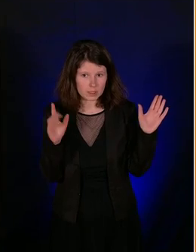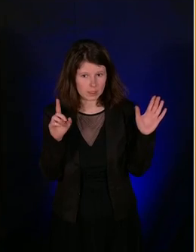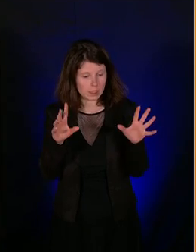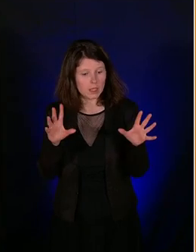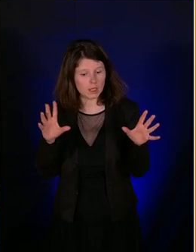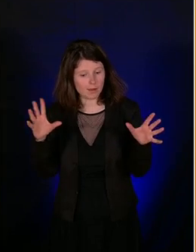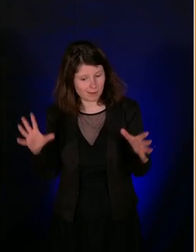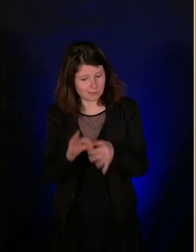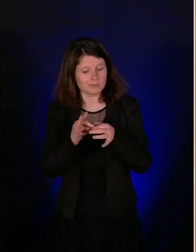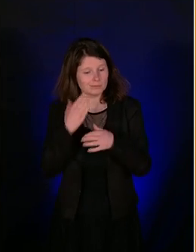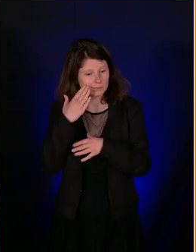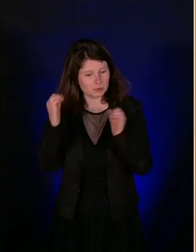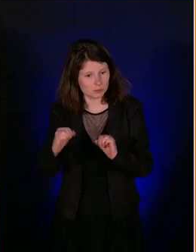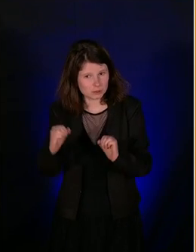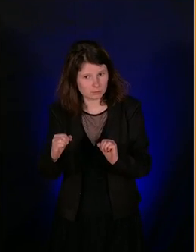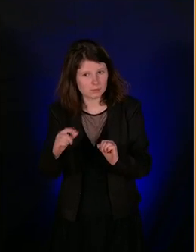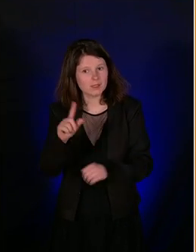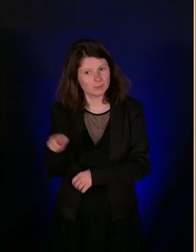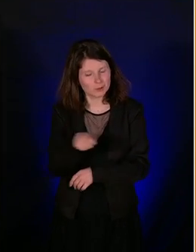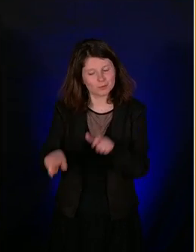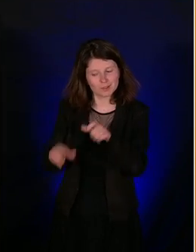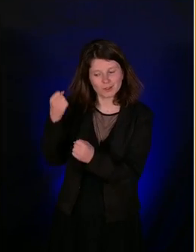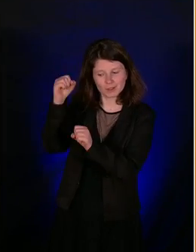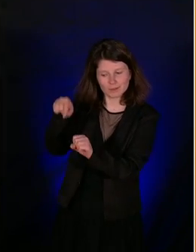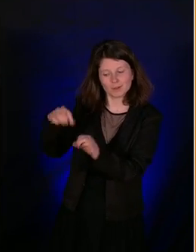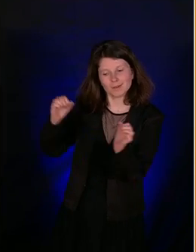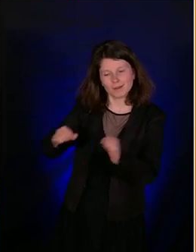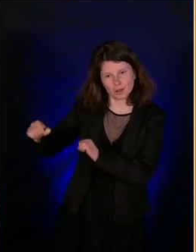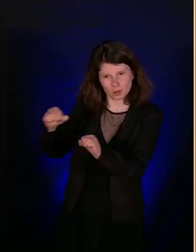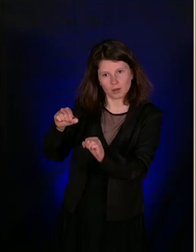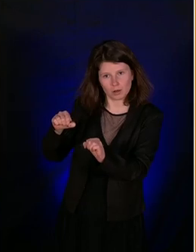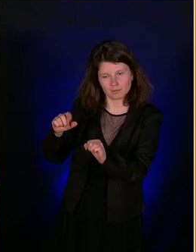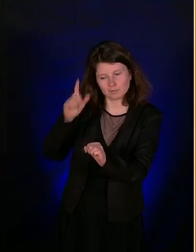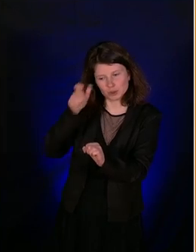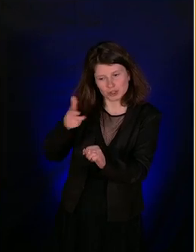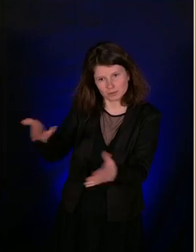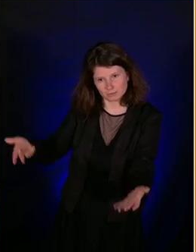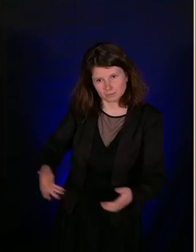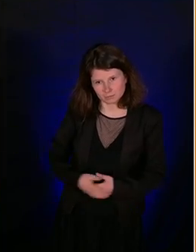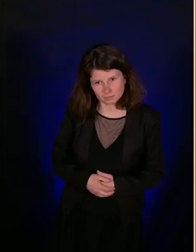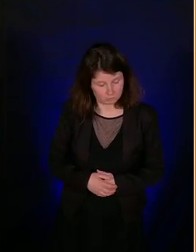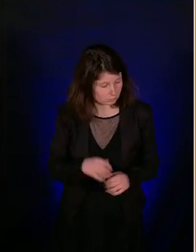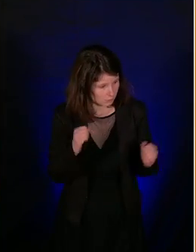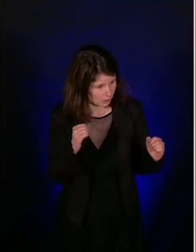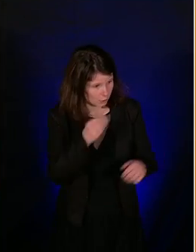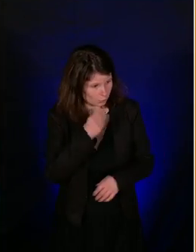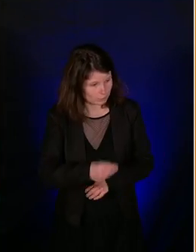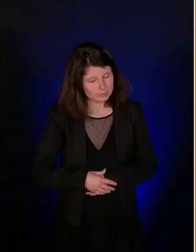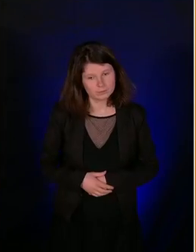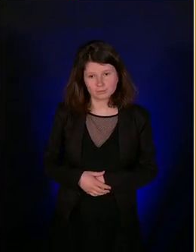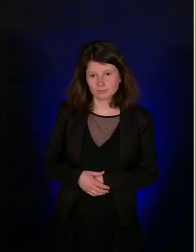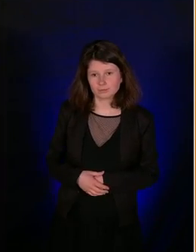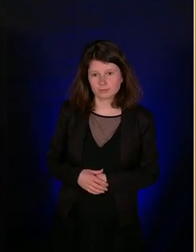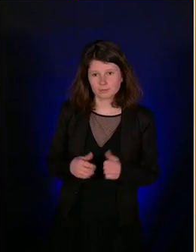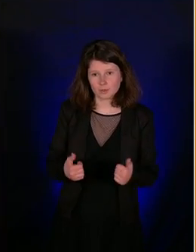évidemment avec l'accord des grévistes qui sont à l'intérieur ça ça paraît assez logique on est d'accord